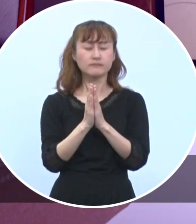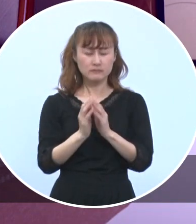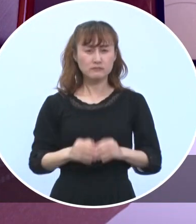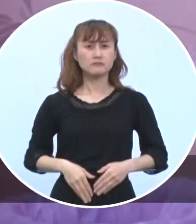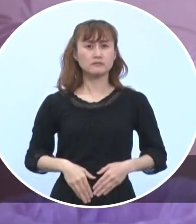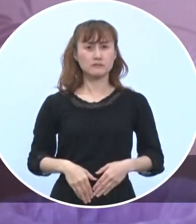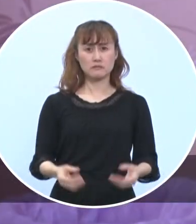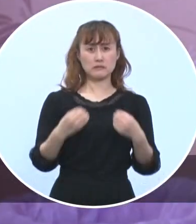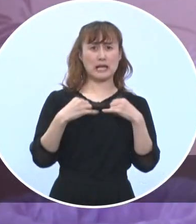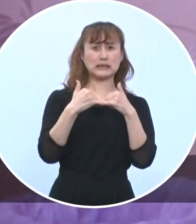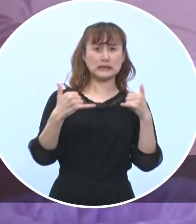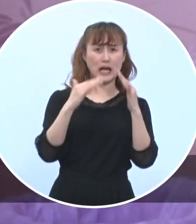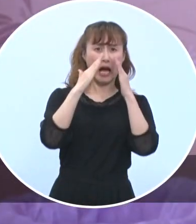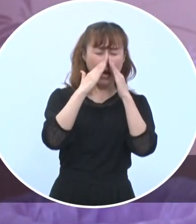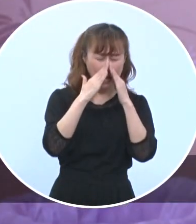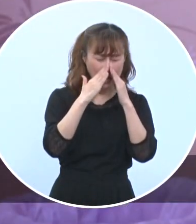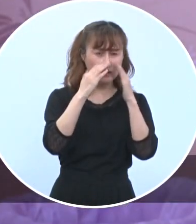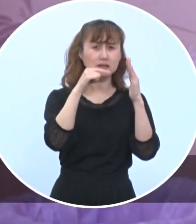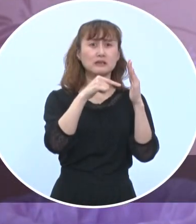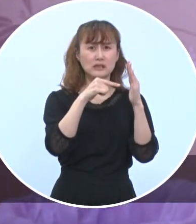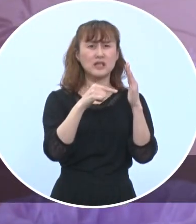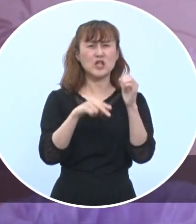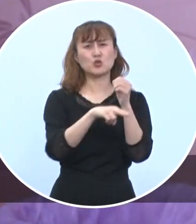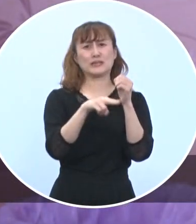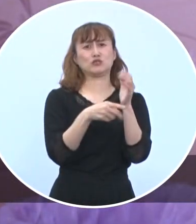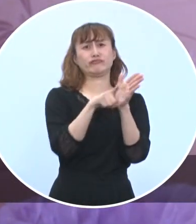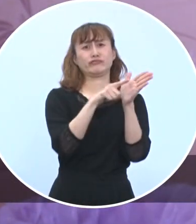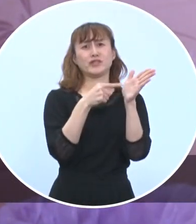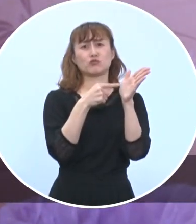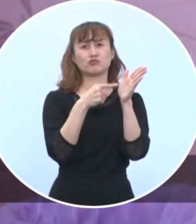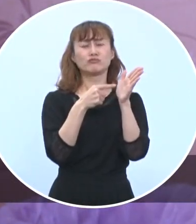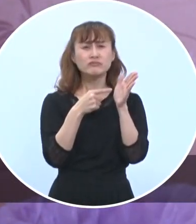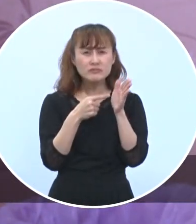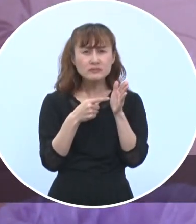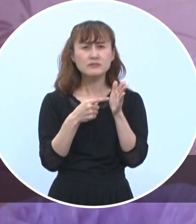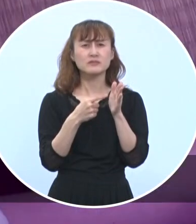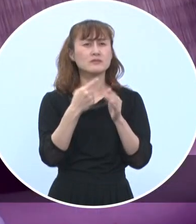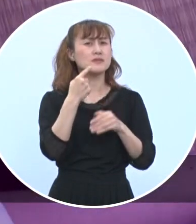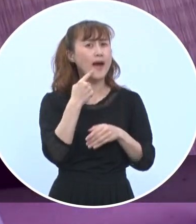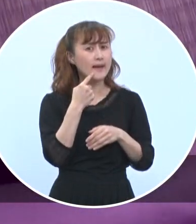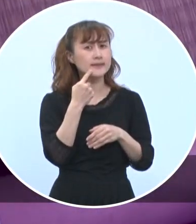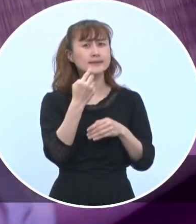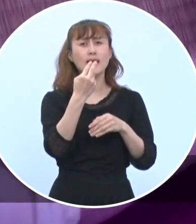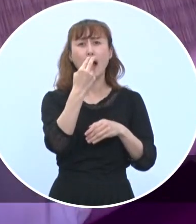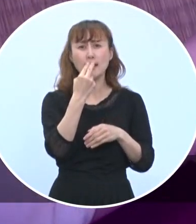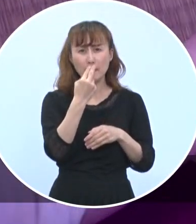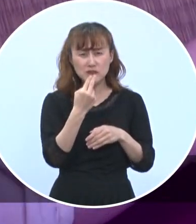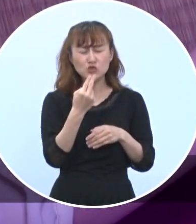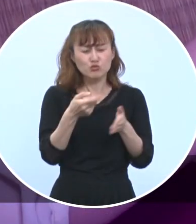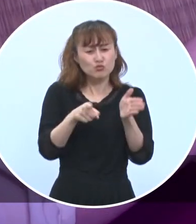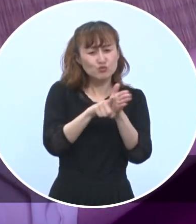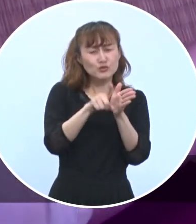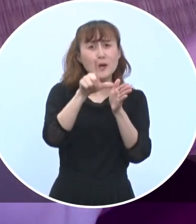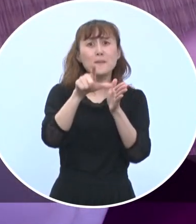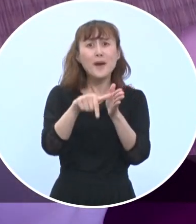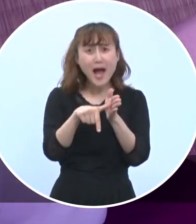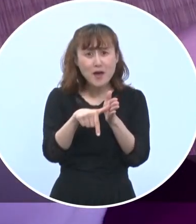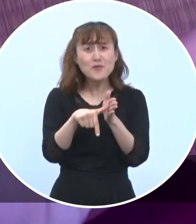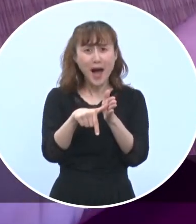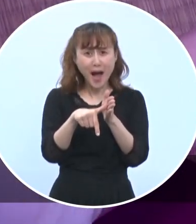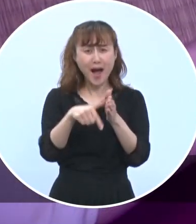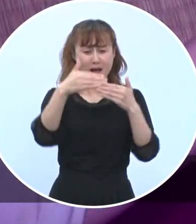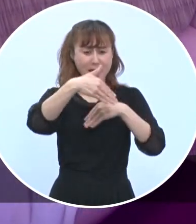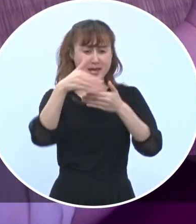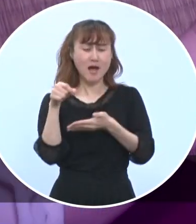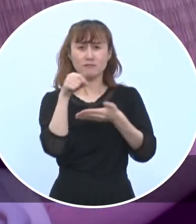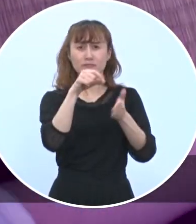ッシュなどにもウイルスがついています。唾液や鼻水がついたティッシュはすぐにビニール袋に入れ、室